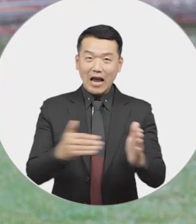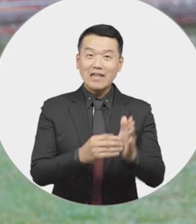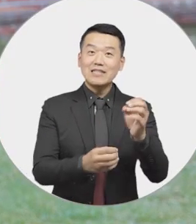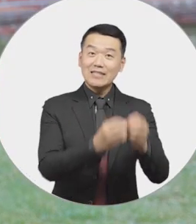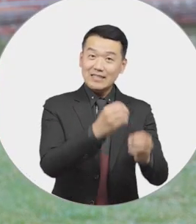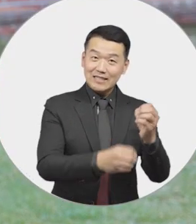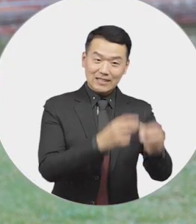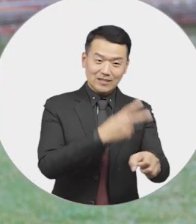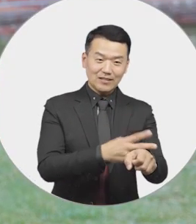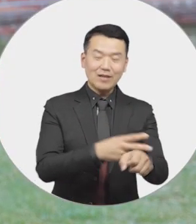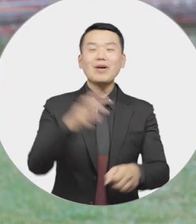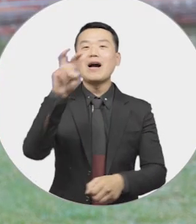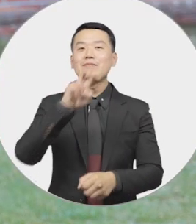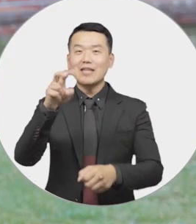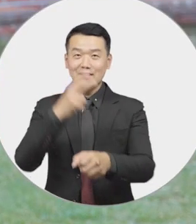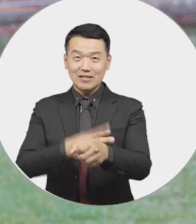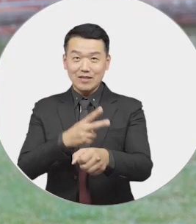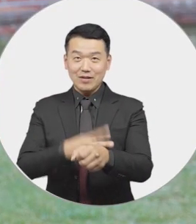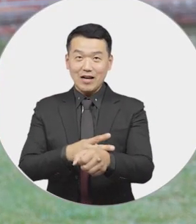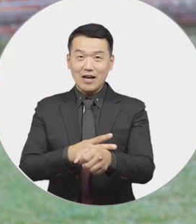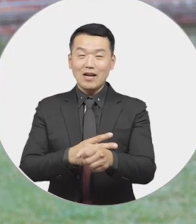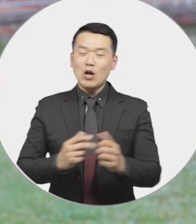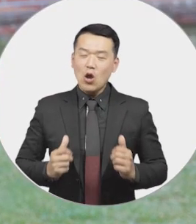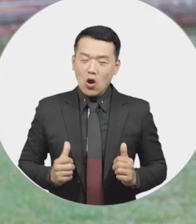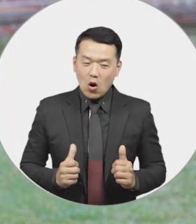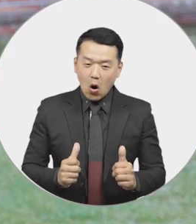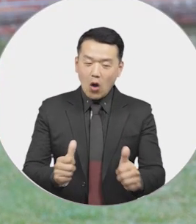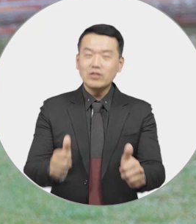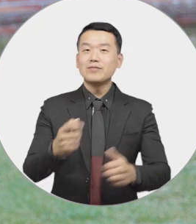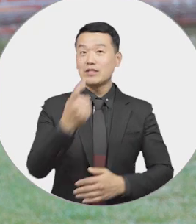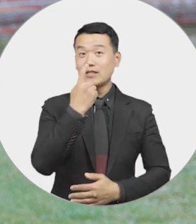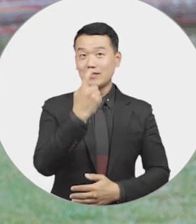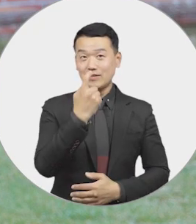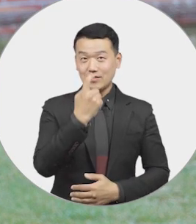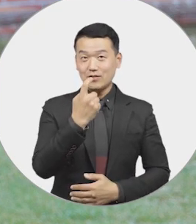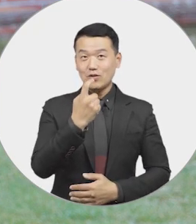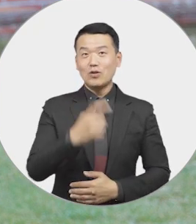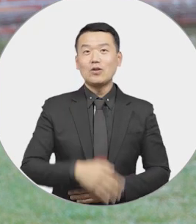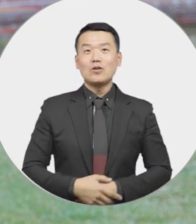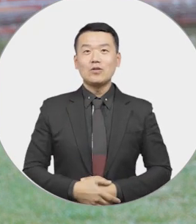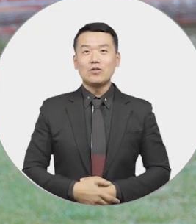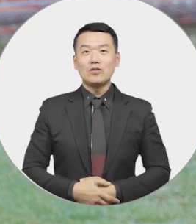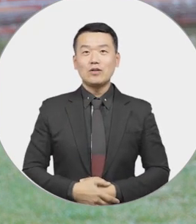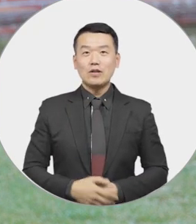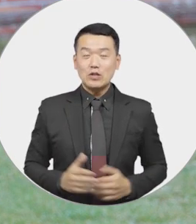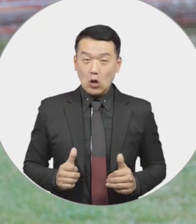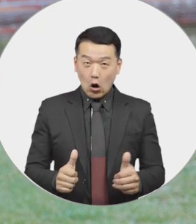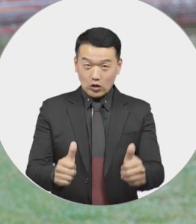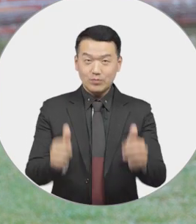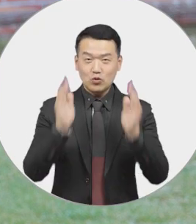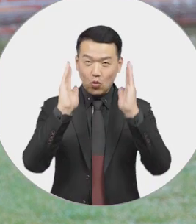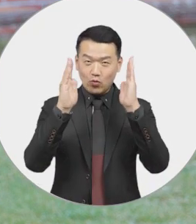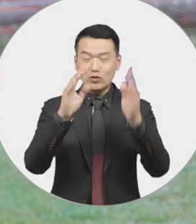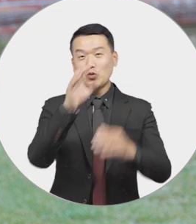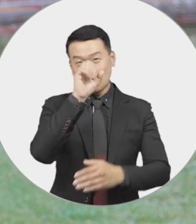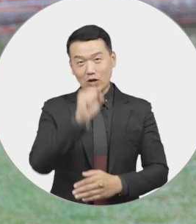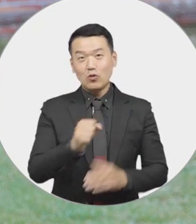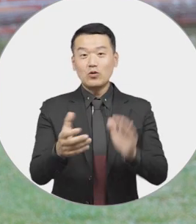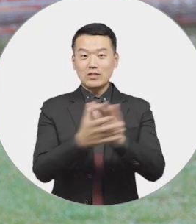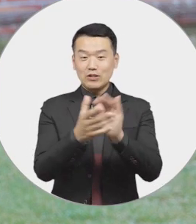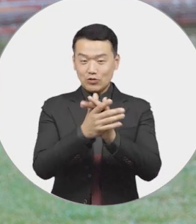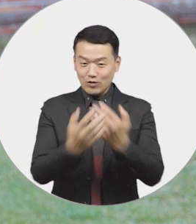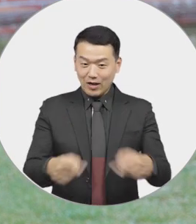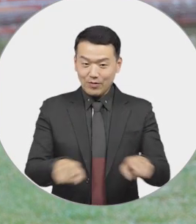그동안 시선생님이랑 합창선생님이랑 열심히 학습하고 열심히 해가지고